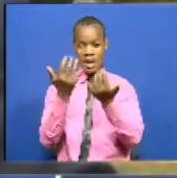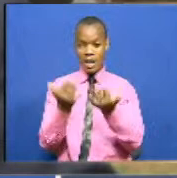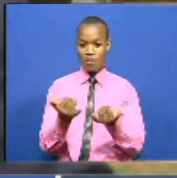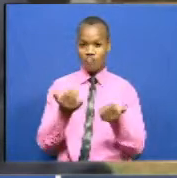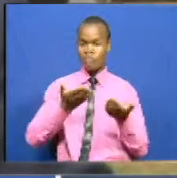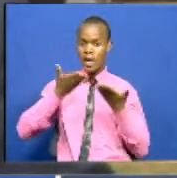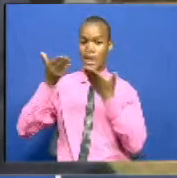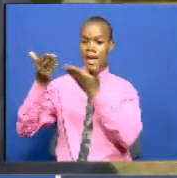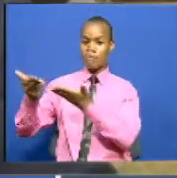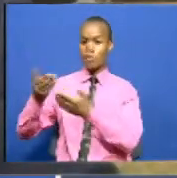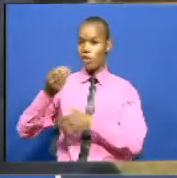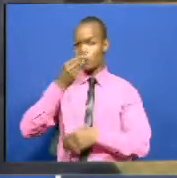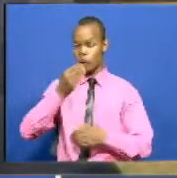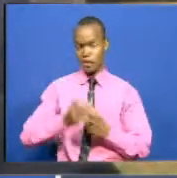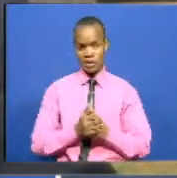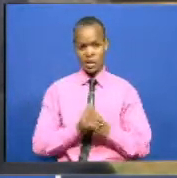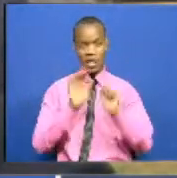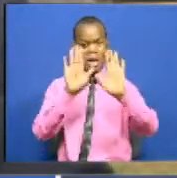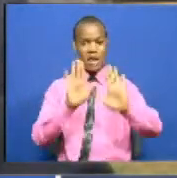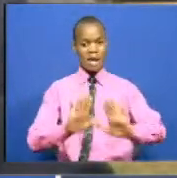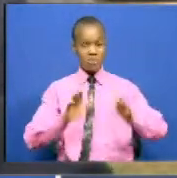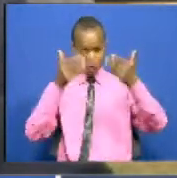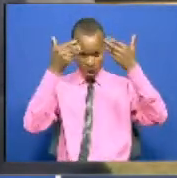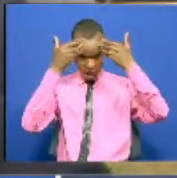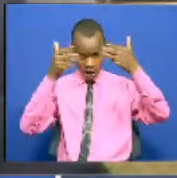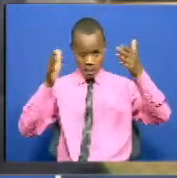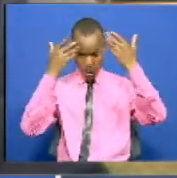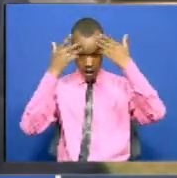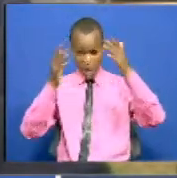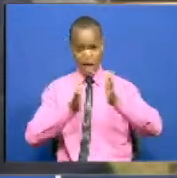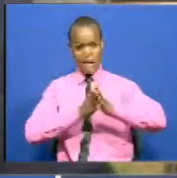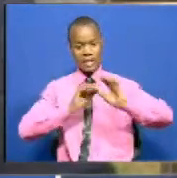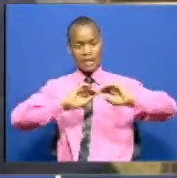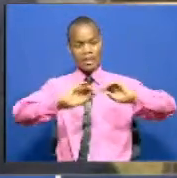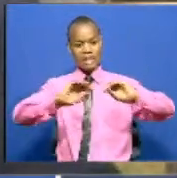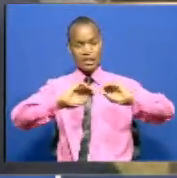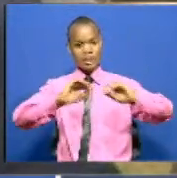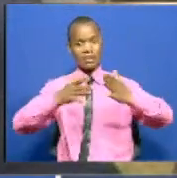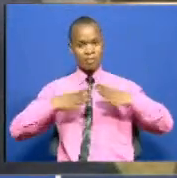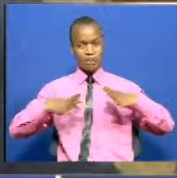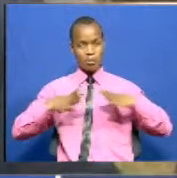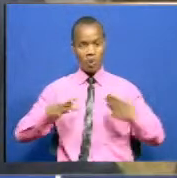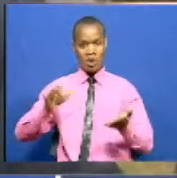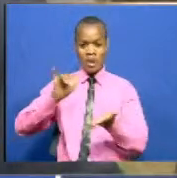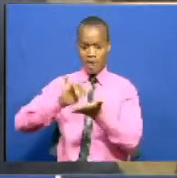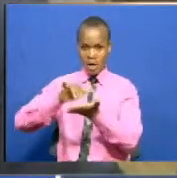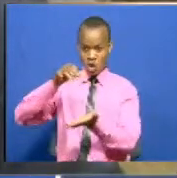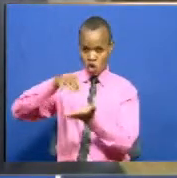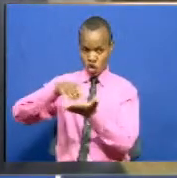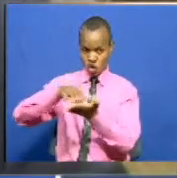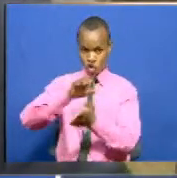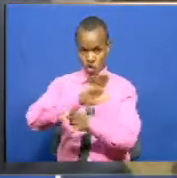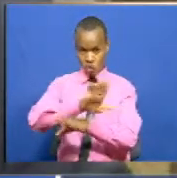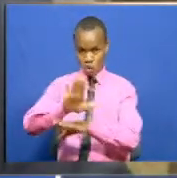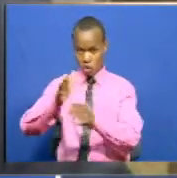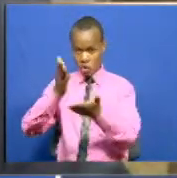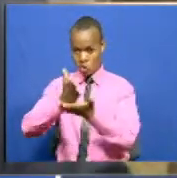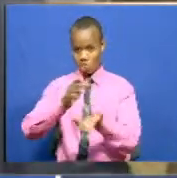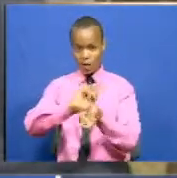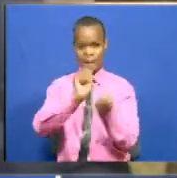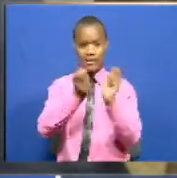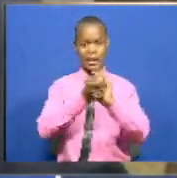zaidi katika kuwaelimisha wa Kenya kwamba ile hali walio inaweza kugeuka kwanza, lakini mpaka